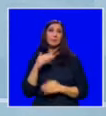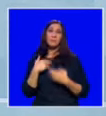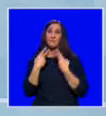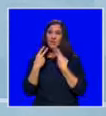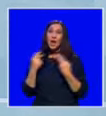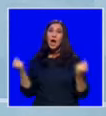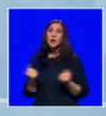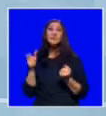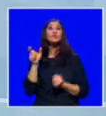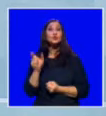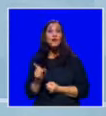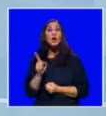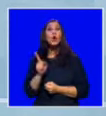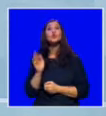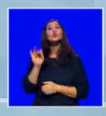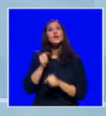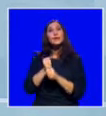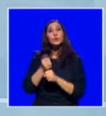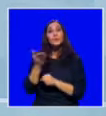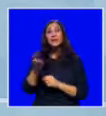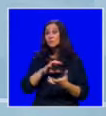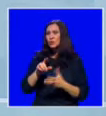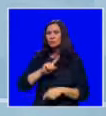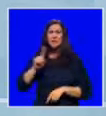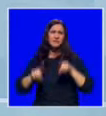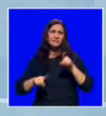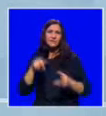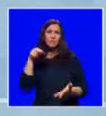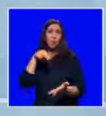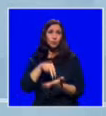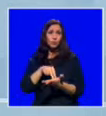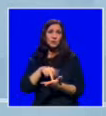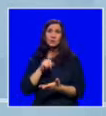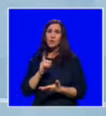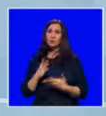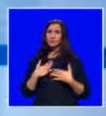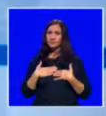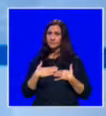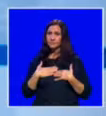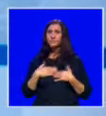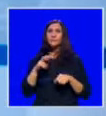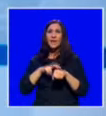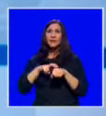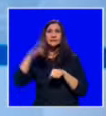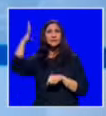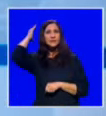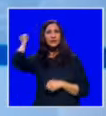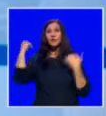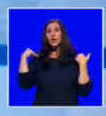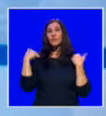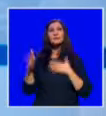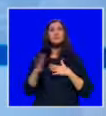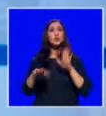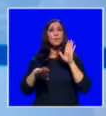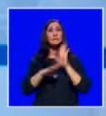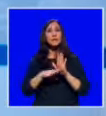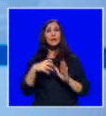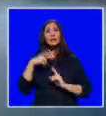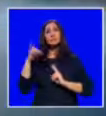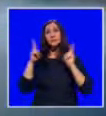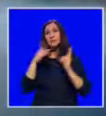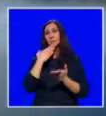видяли активен човек, който ще работи по тези политики, независимо от позицията, която заемам. Деница Сачева, кандидат за народен представител от